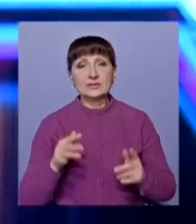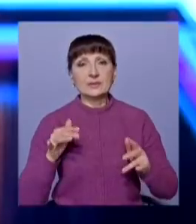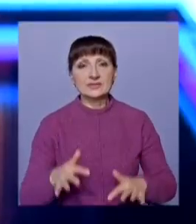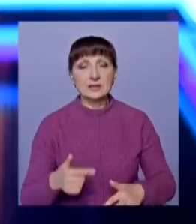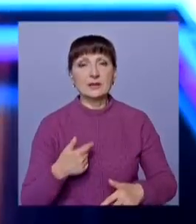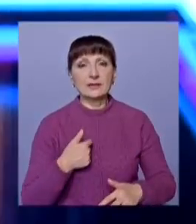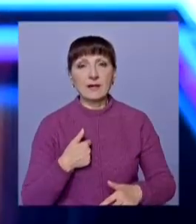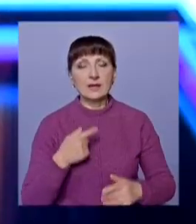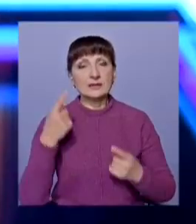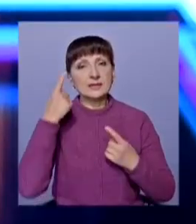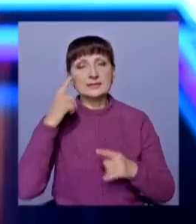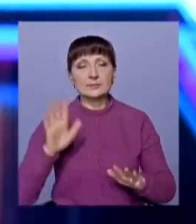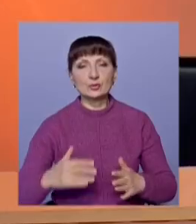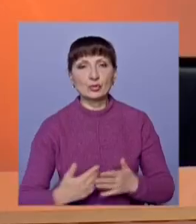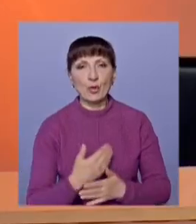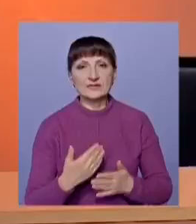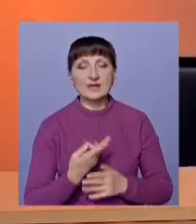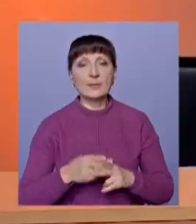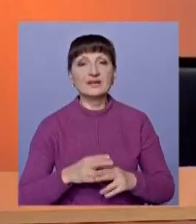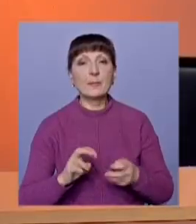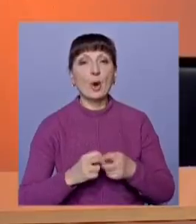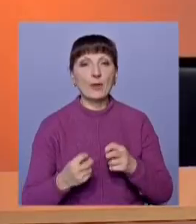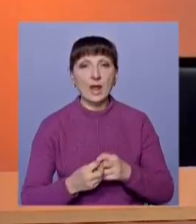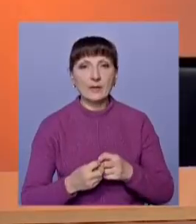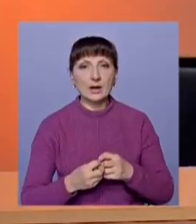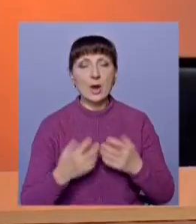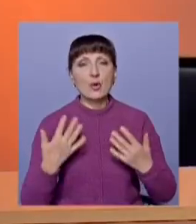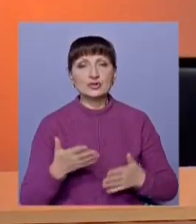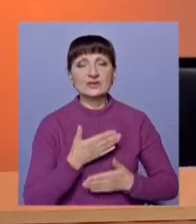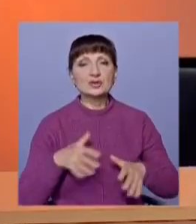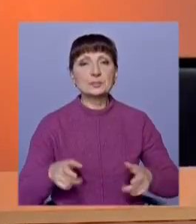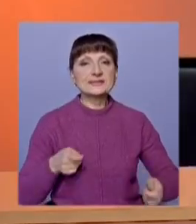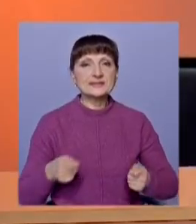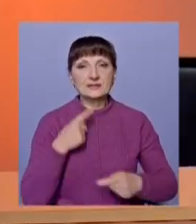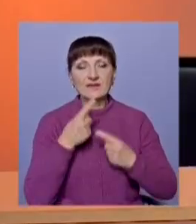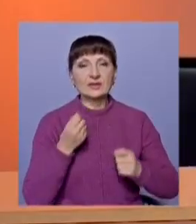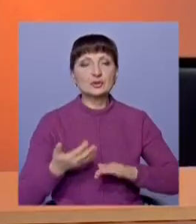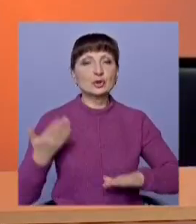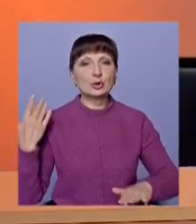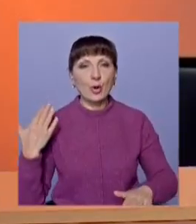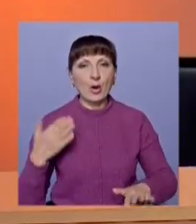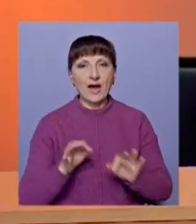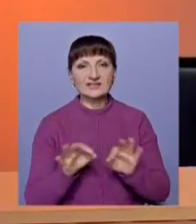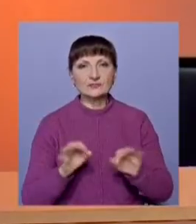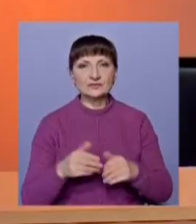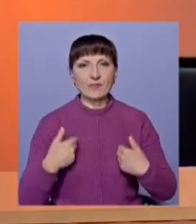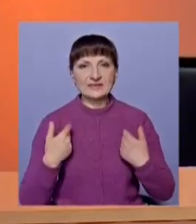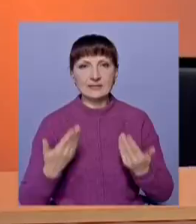я не изобрету велосипеда, потому что об этих вызовах наш президент говорил еще до озвученного